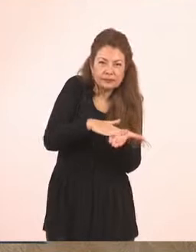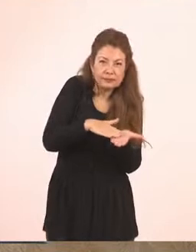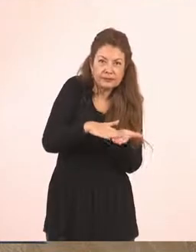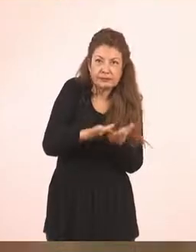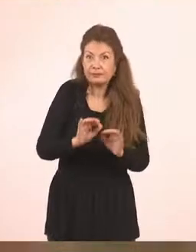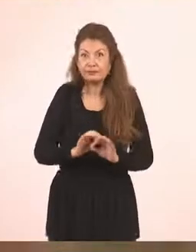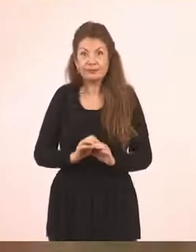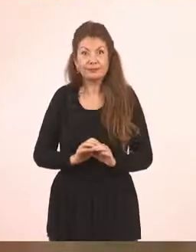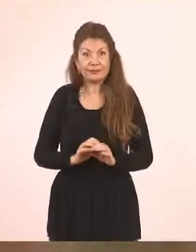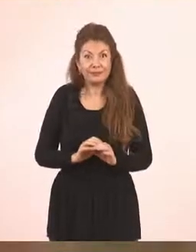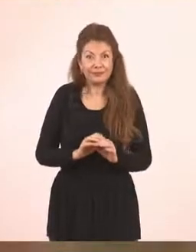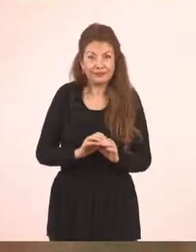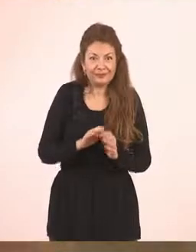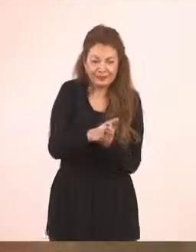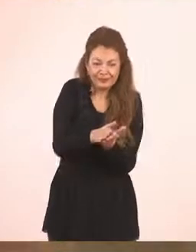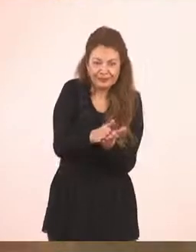Πάμε. Πάμε.